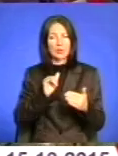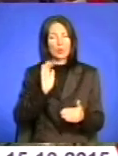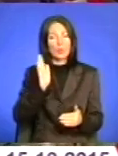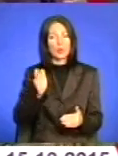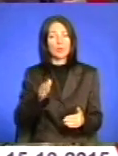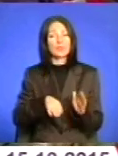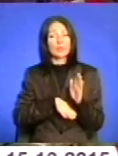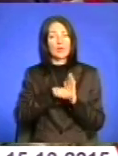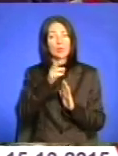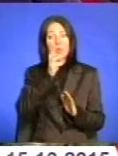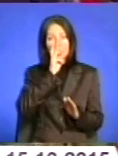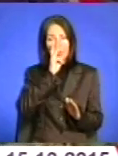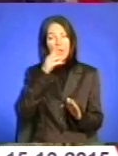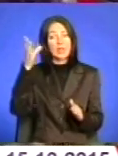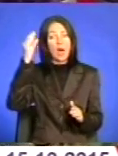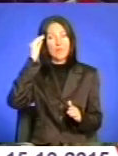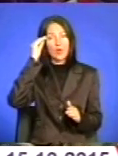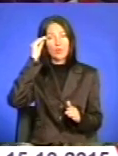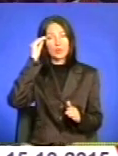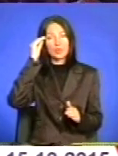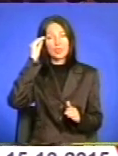Високу заробітну плату, а враховуючи